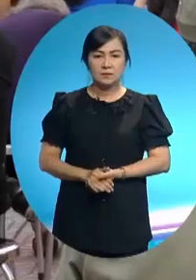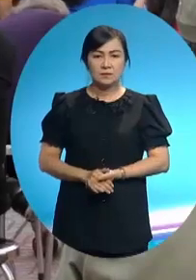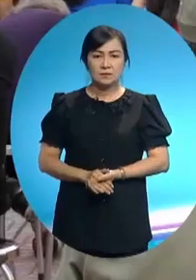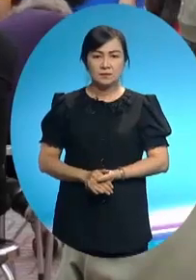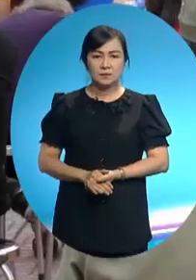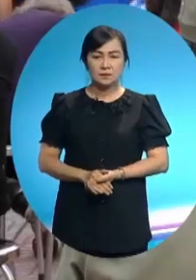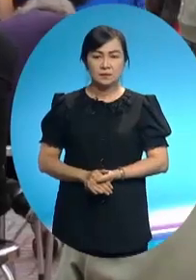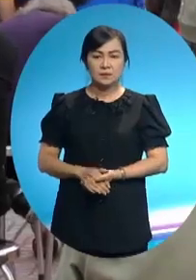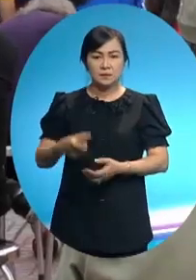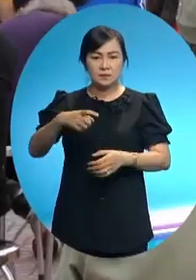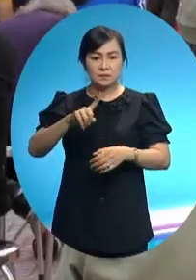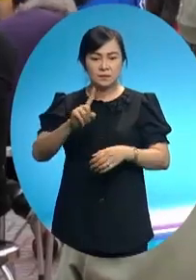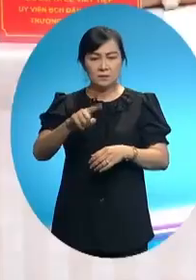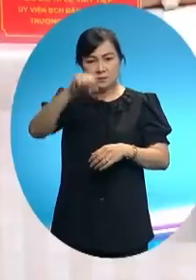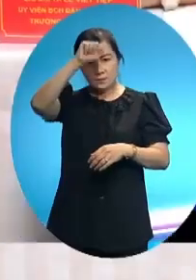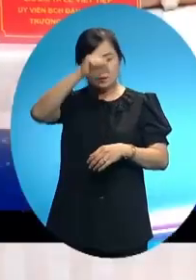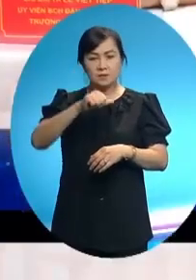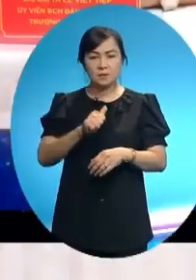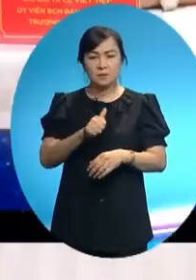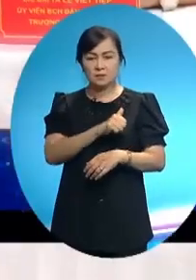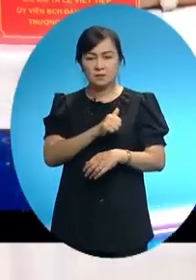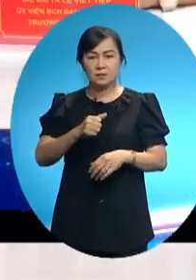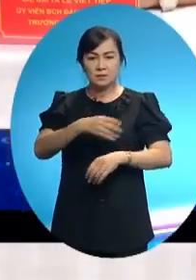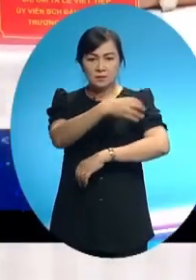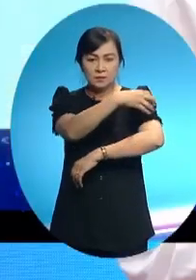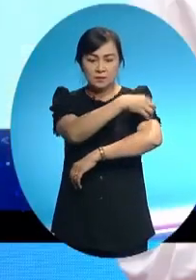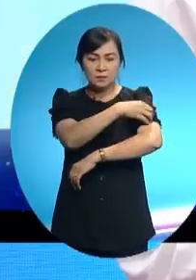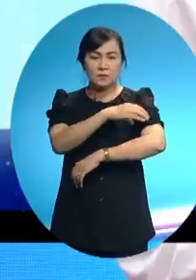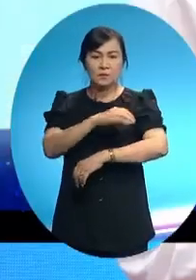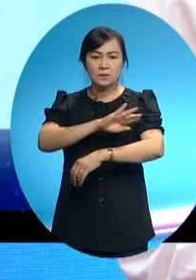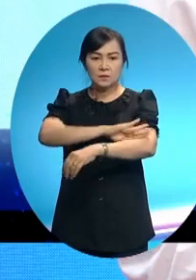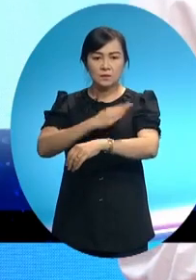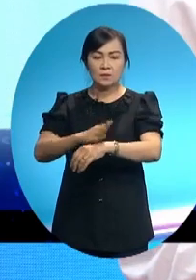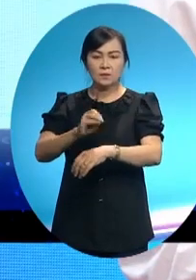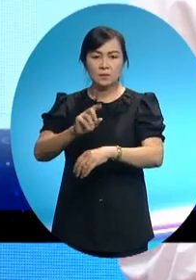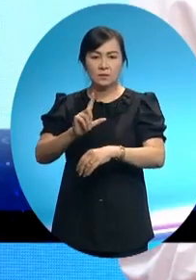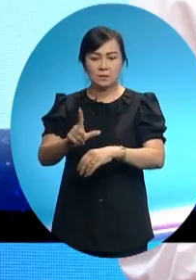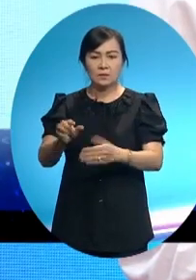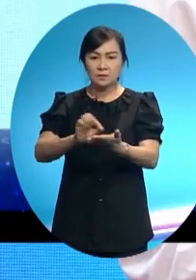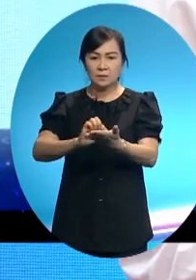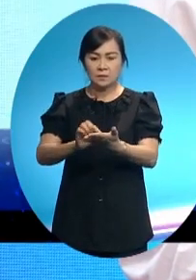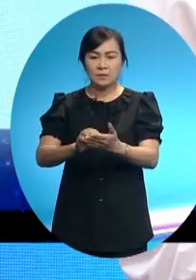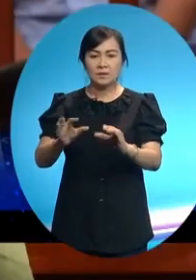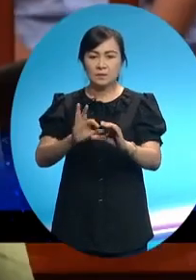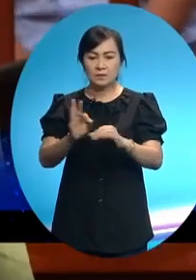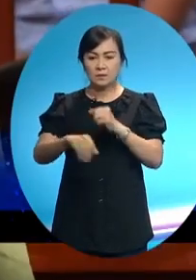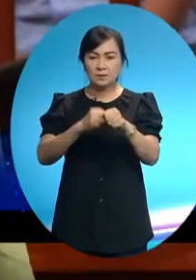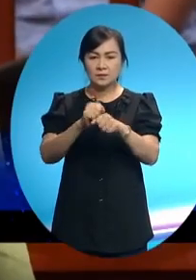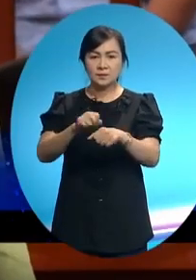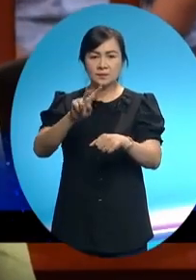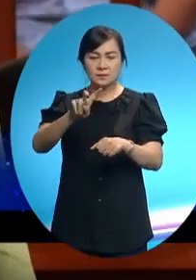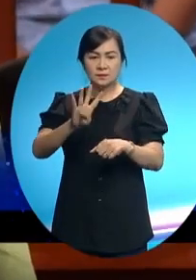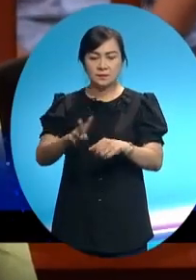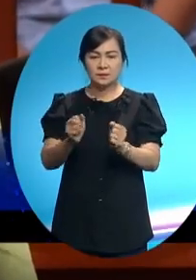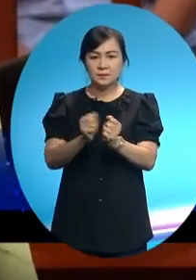tại quận 1 Đảng ủy Ủy ban nhân dân phường Cầu Ông Lãnh đã phối hợp với ban thanh niên công an thành phố ký kết liên tịch phối hợp công tác năm